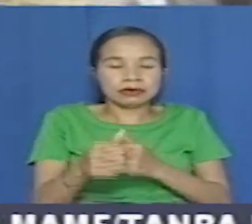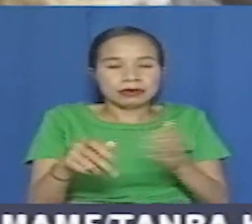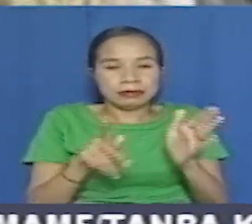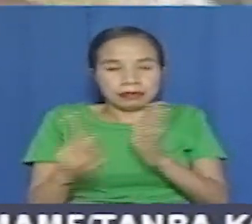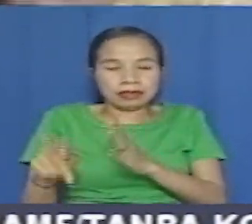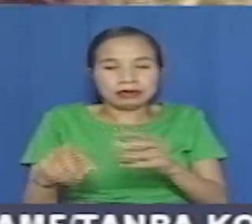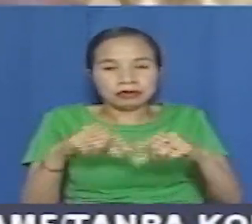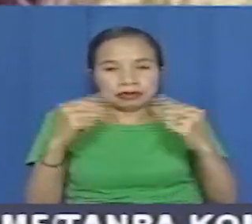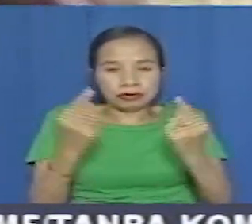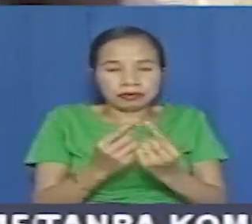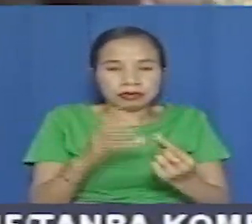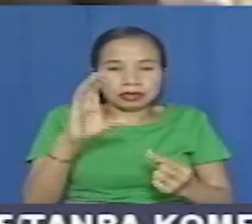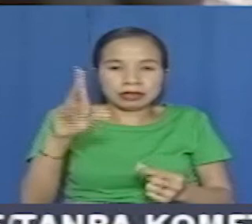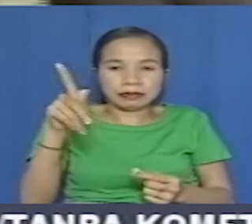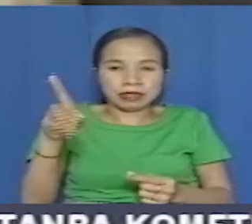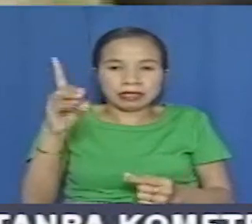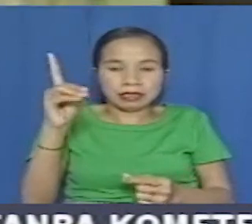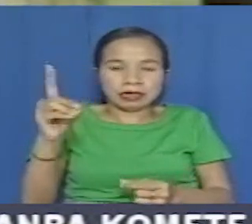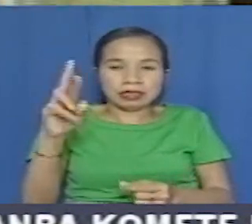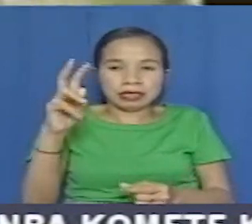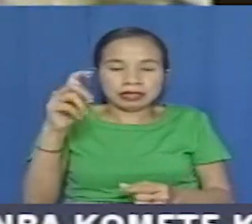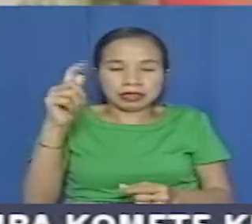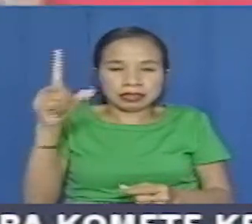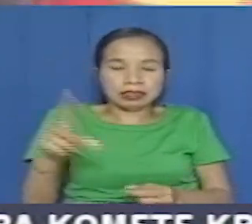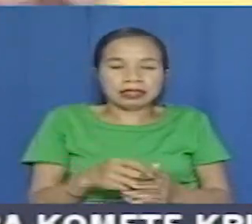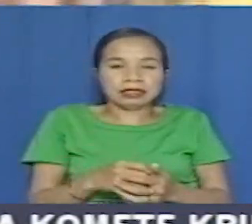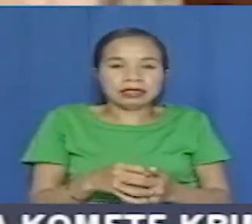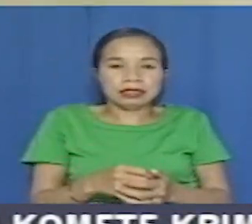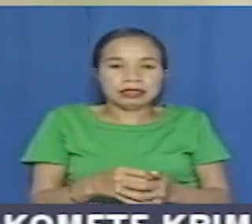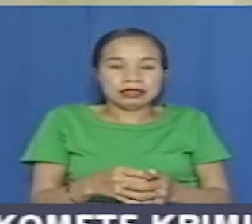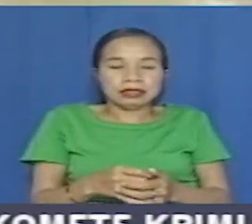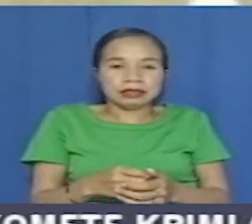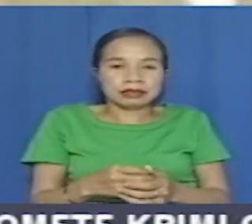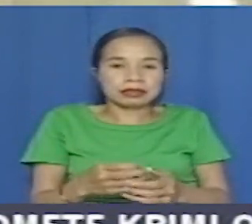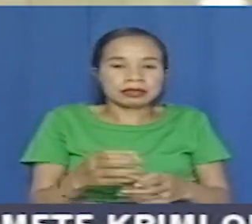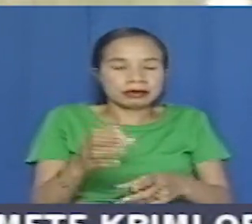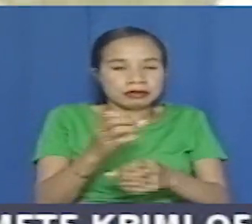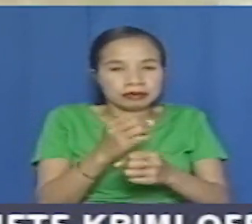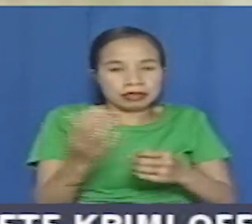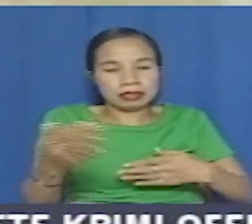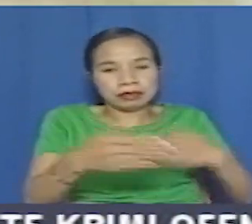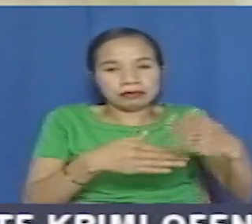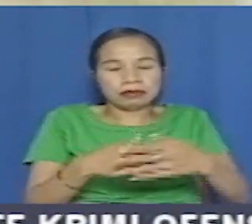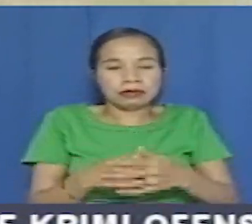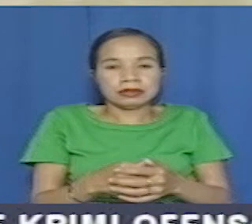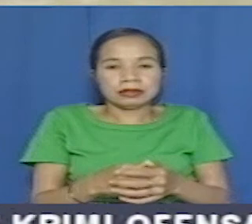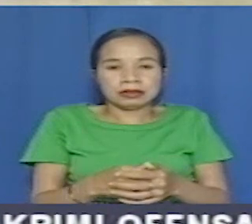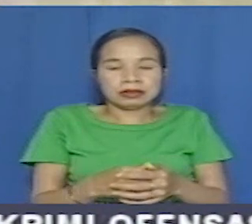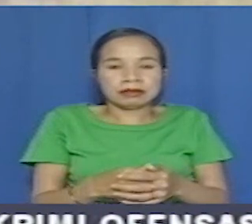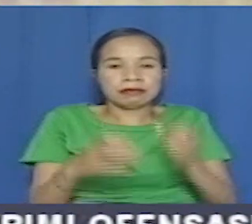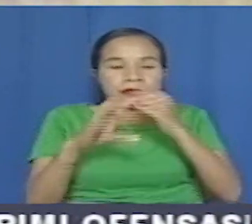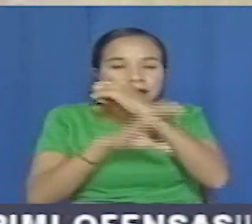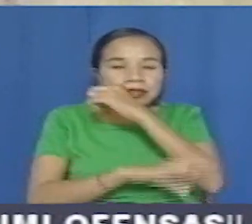grupo CPD RTL, Fretling Movimento Municipio Ainaru. Sei coiletamos, ayan sira selu kanesam, batar iha grupo sira,